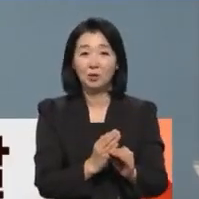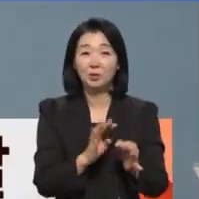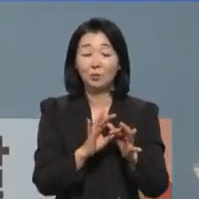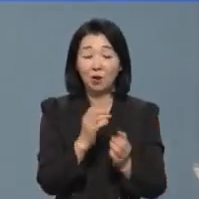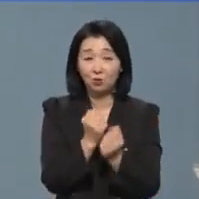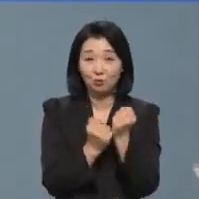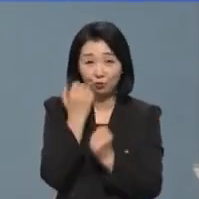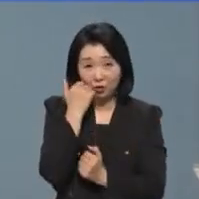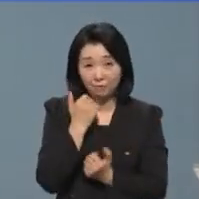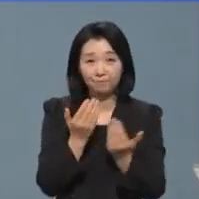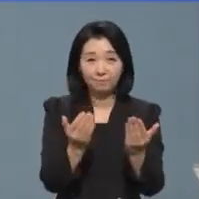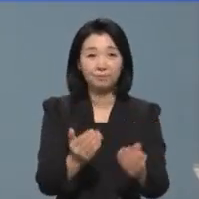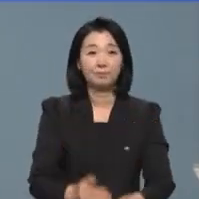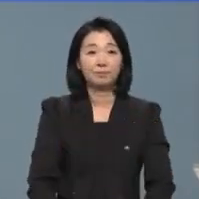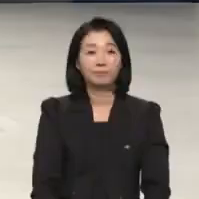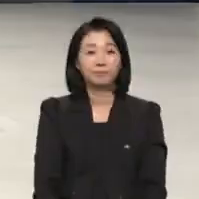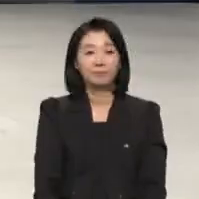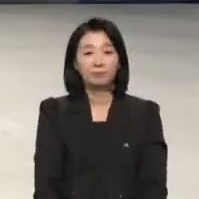소식을 유한울 체크가 정리했습니다.